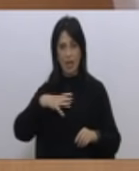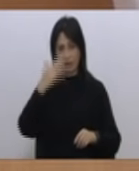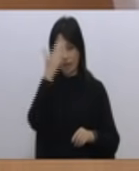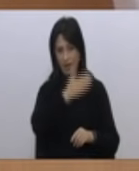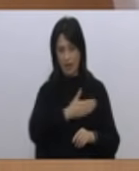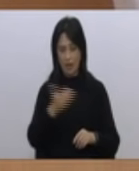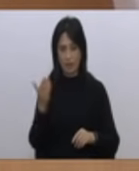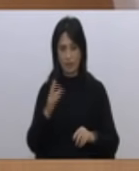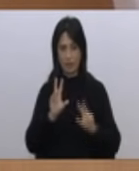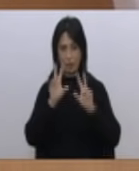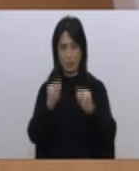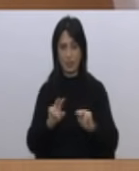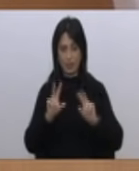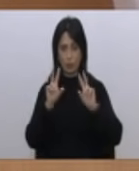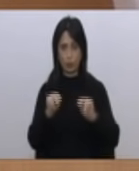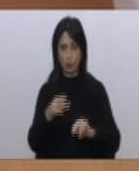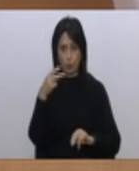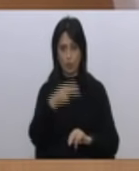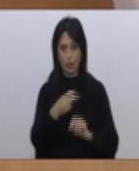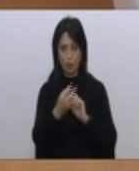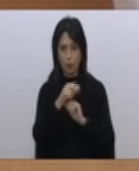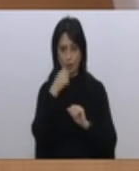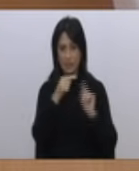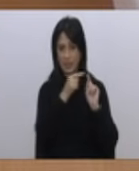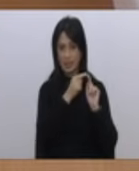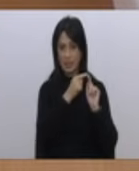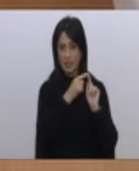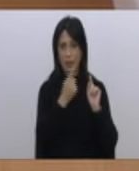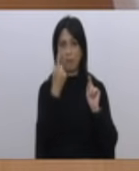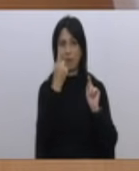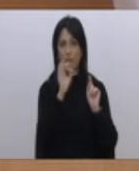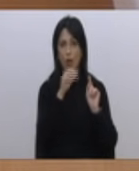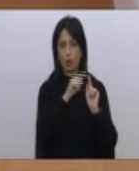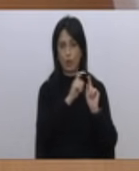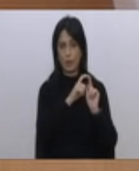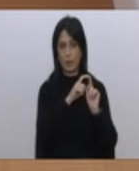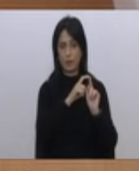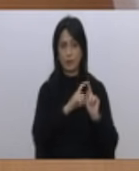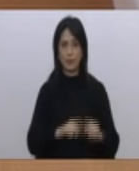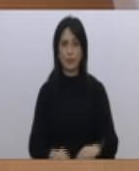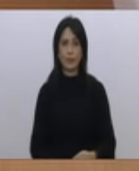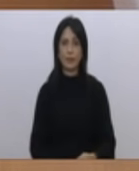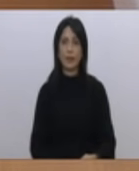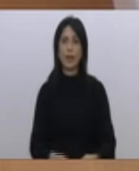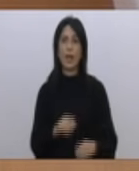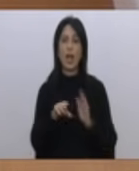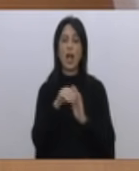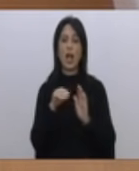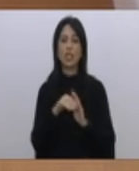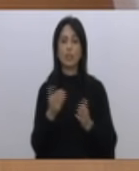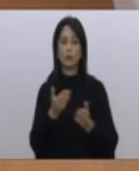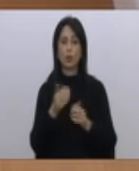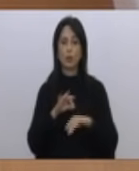ხალხს გპირდებოდით 2012 წლის 1 ოქტომბერს. არჩევნები,